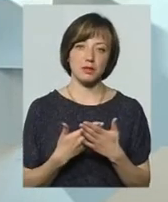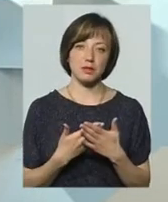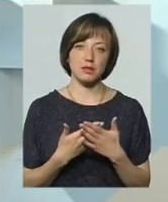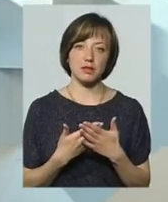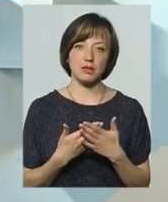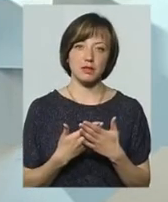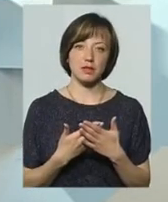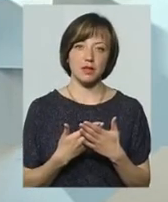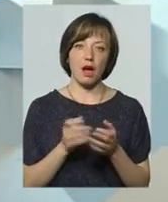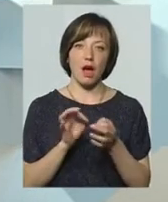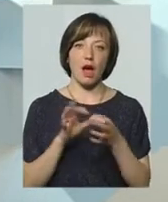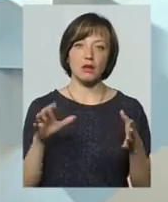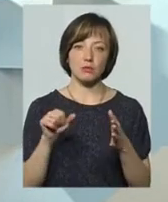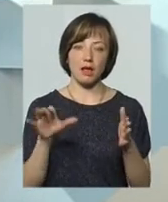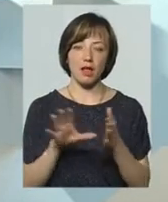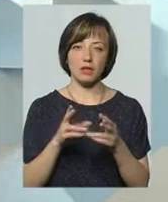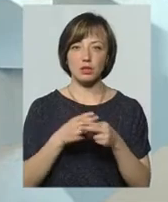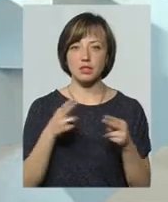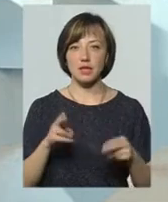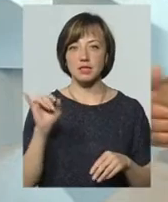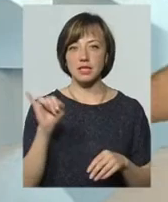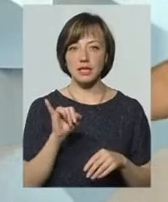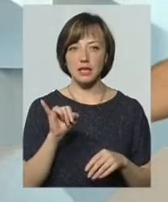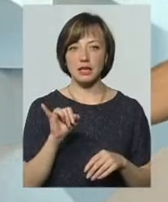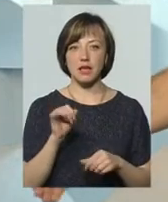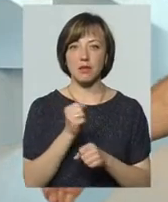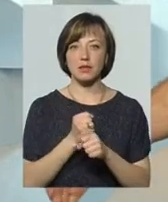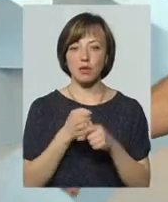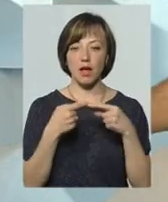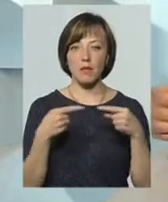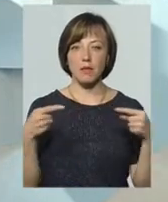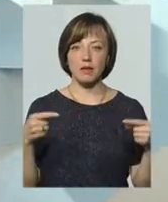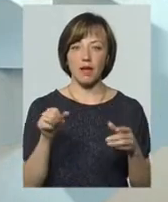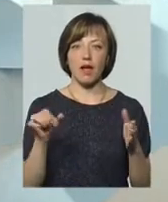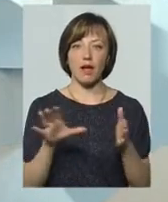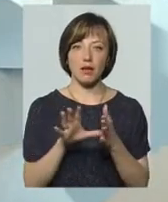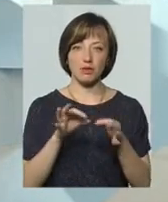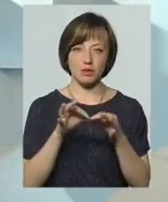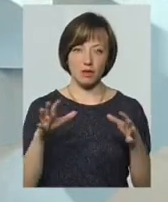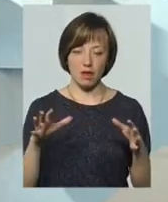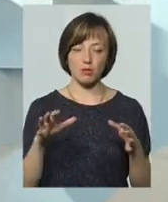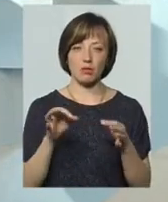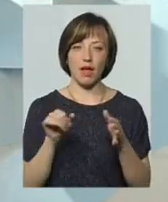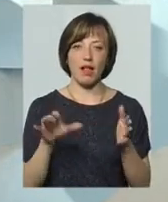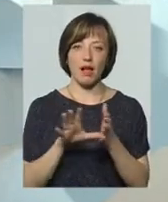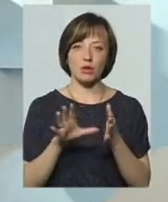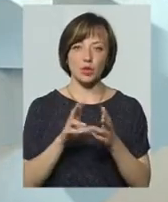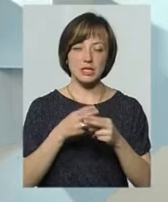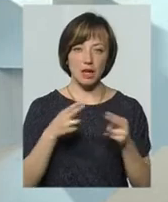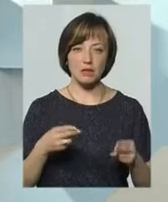скажімо, там атомна електростанція і ті відпрацьовані елементи атомної електростанції. Ми маємо розуміти,